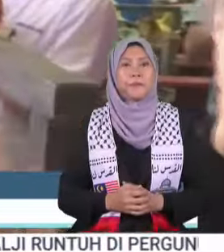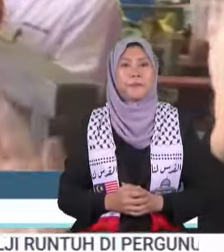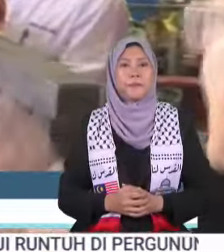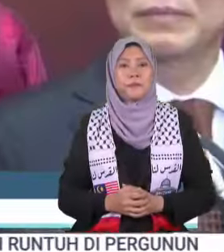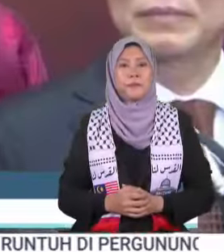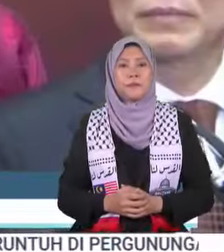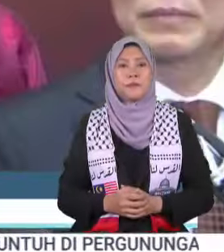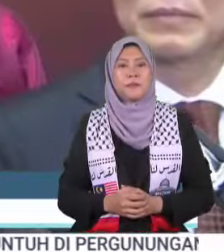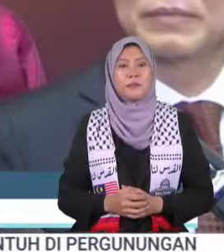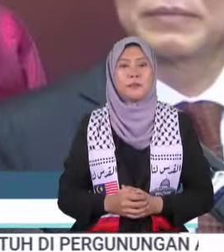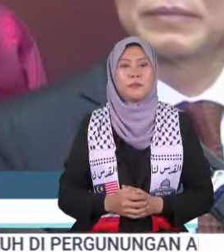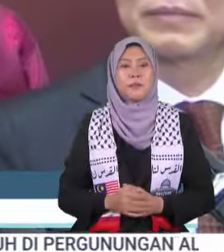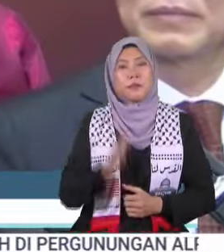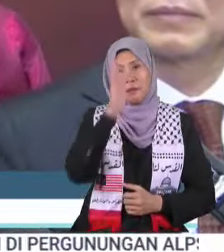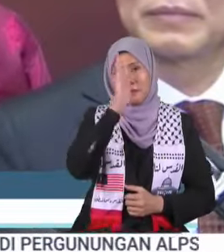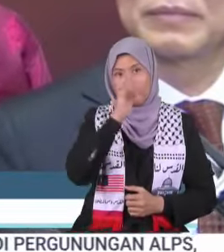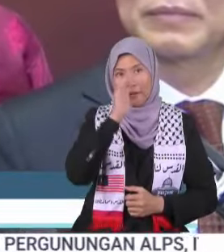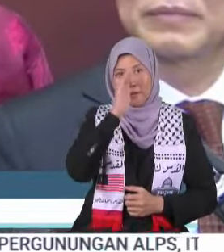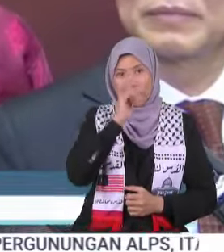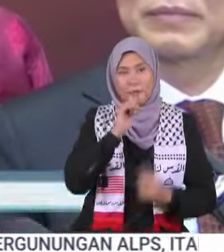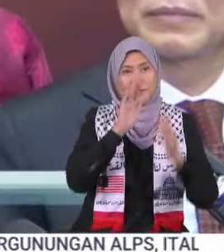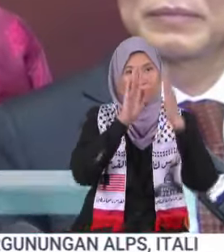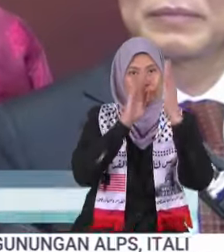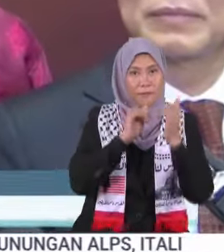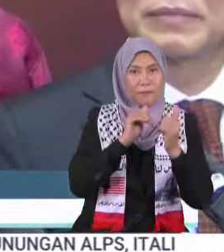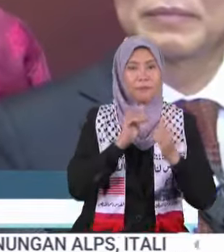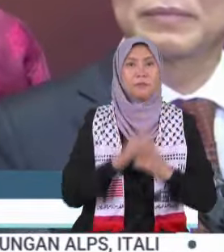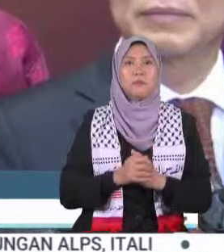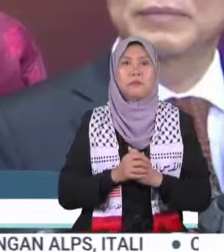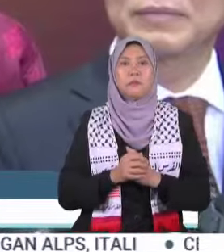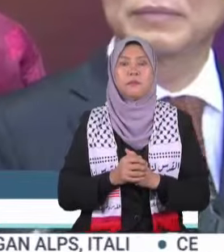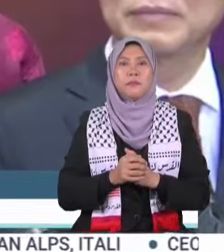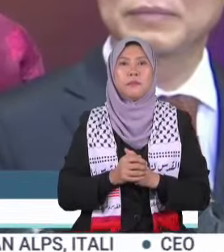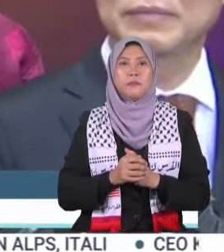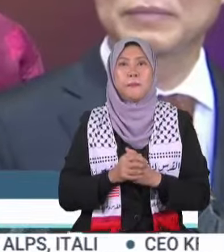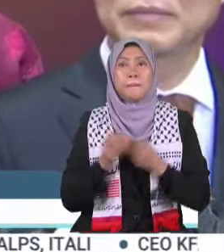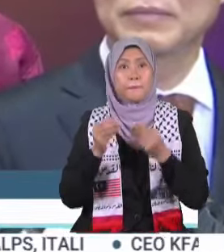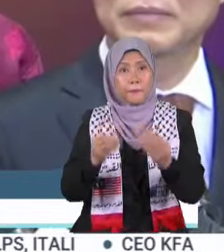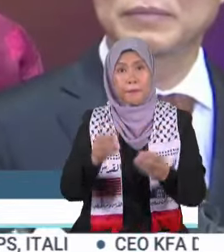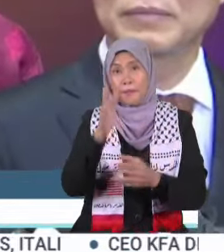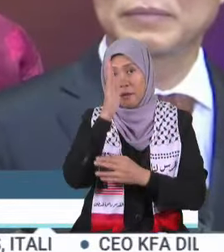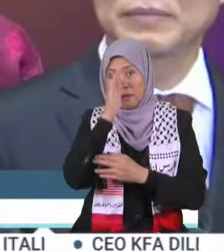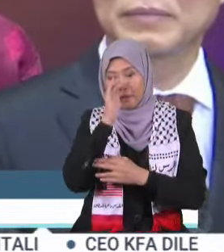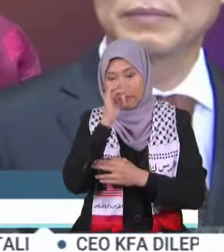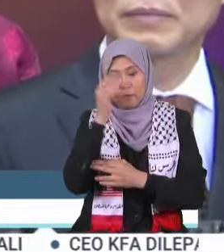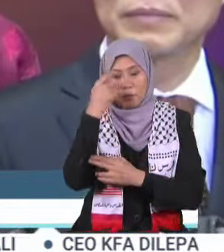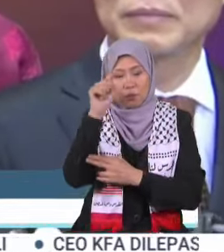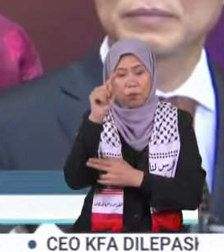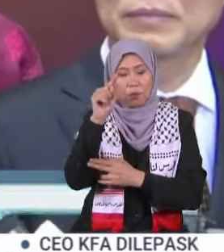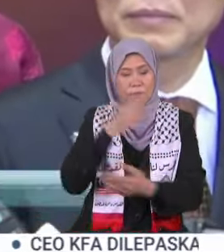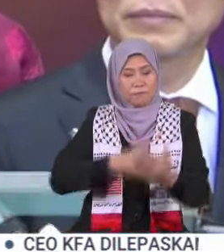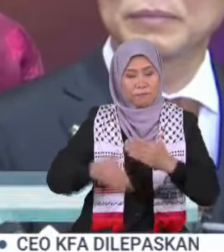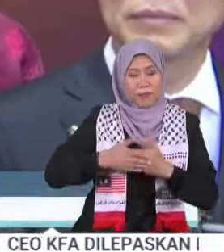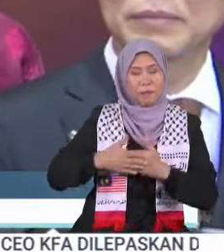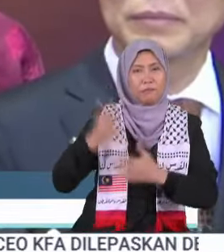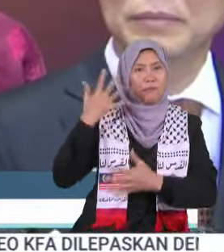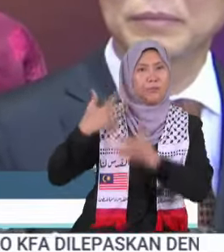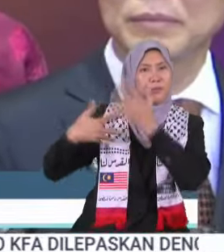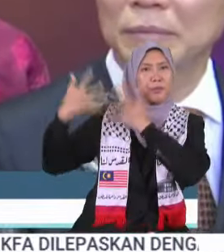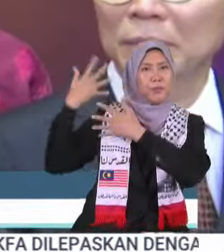pelancongan Melaka mengharapkan supaya diberikanlah Melaka untuk menyurut kembali sejarah